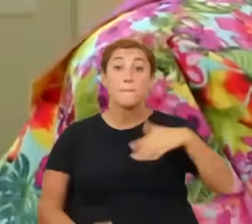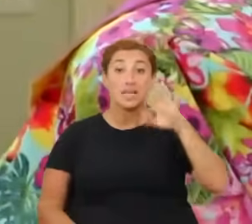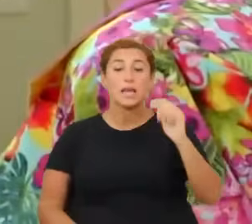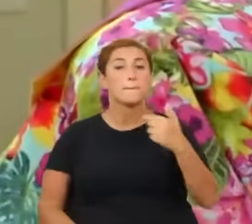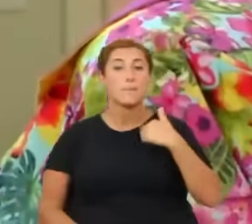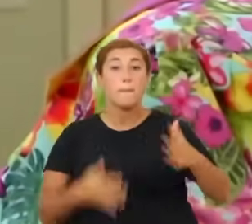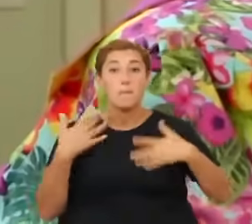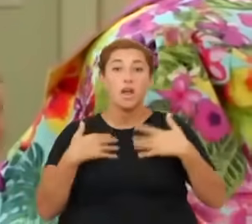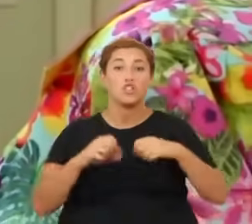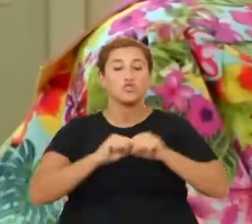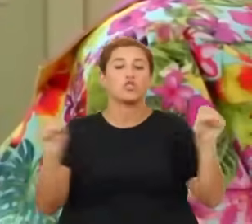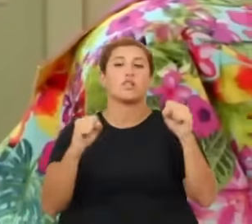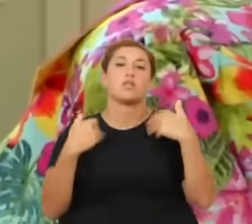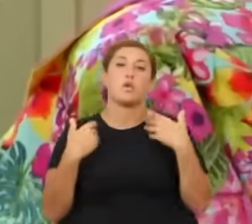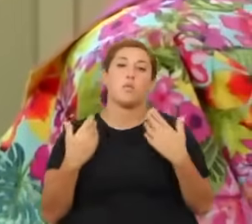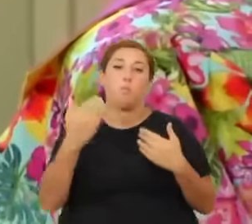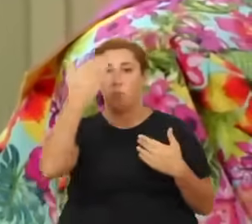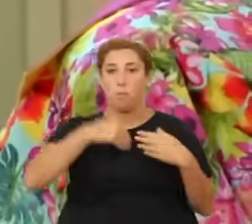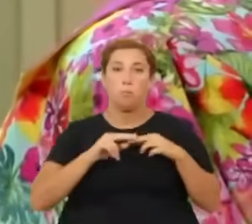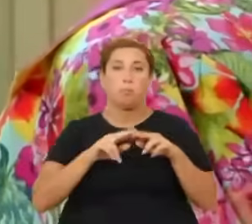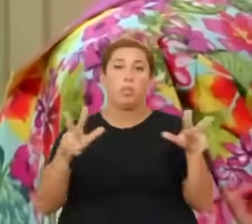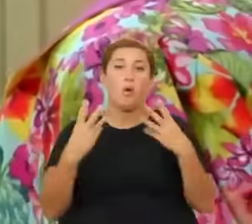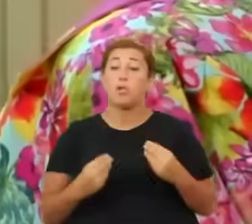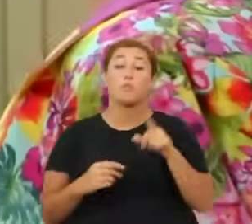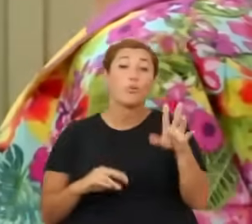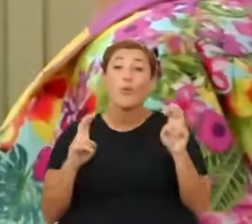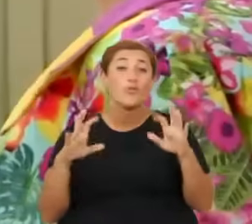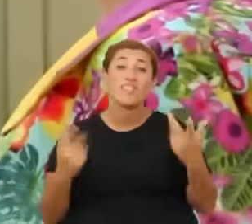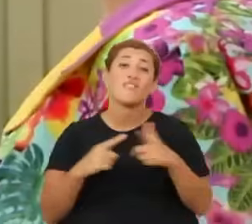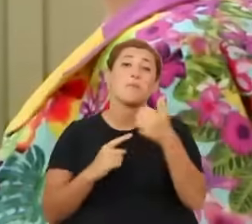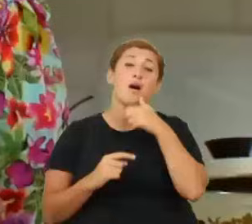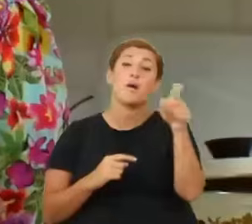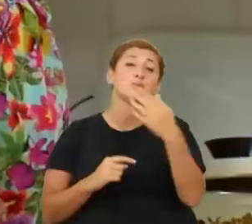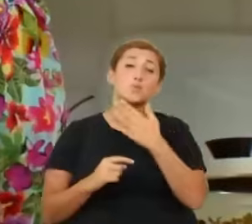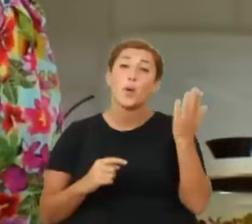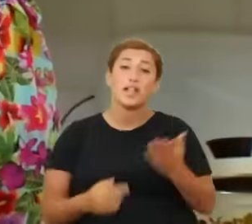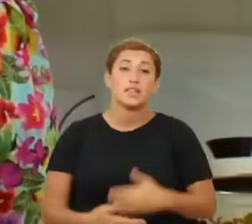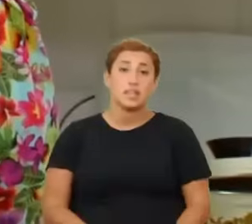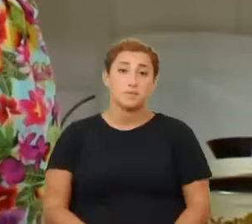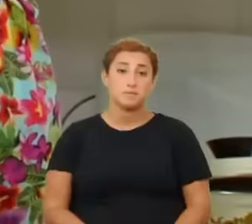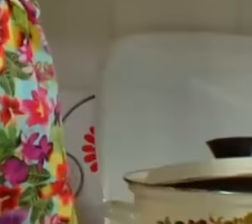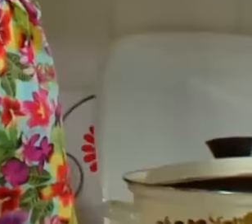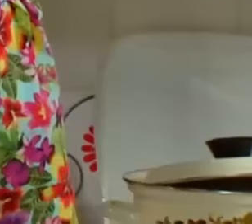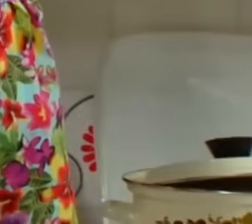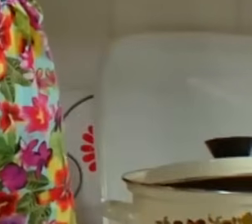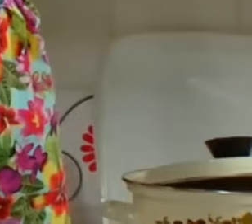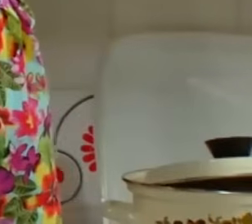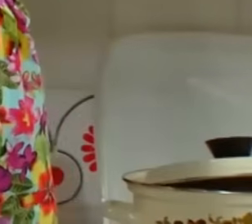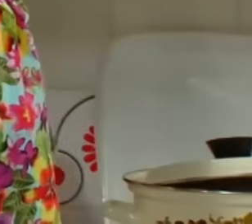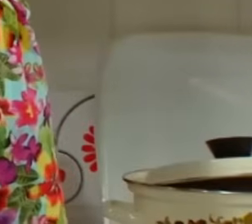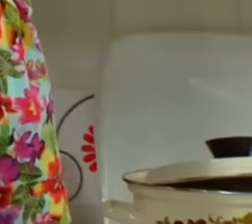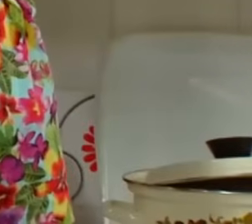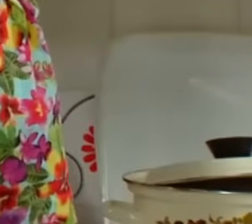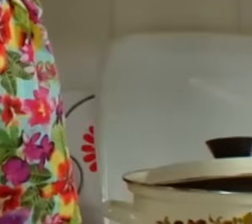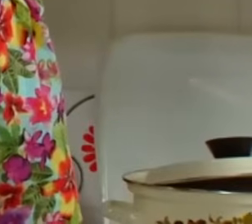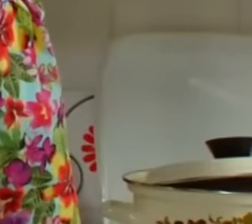söylemezsen, ben meraktan ortadan çat diye ikiye ayrılırım. Nedir bu mevzu ya Fehmi abinin söylediği? Rukiye dudaklarını kısıp put